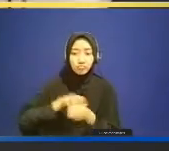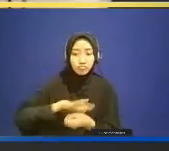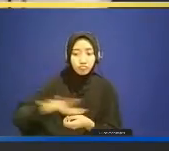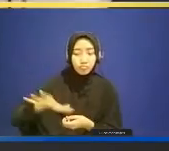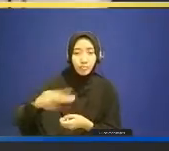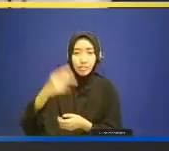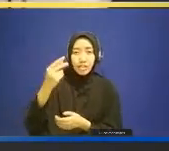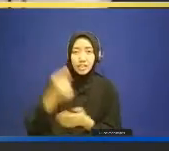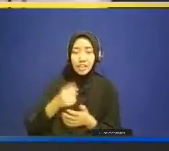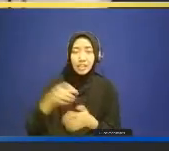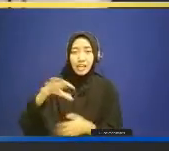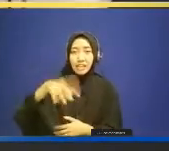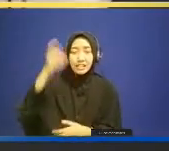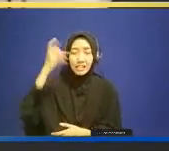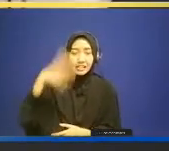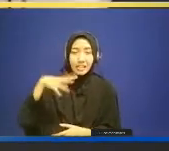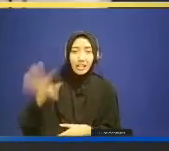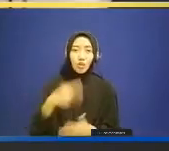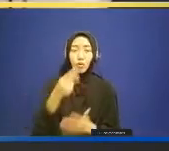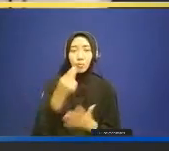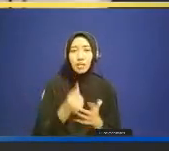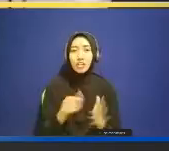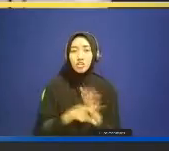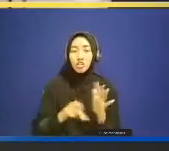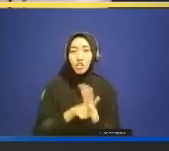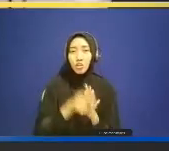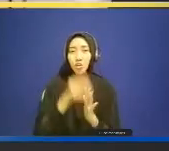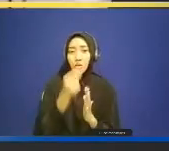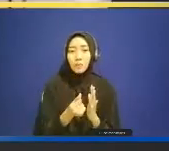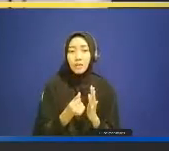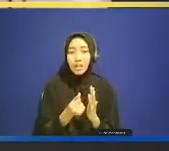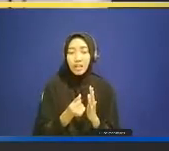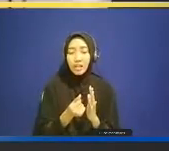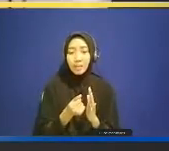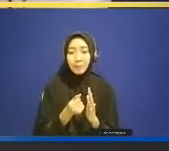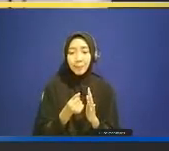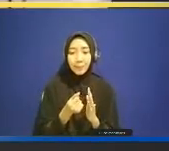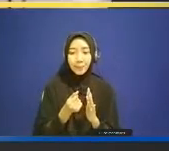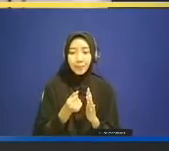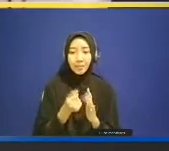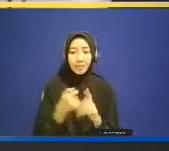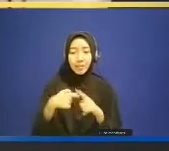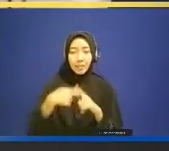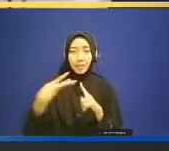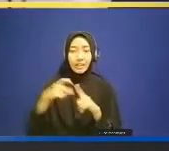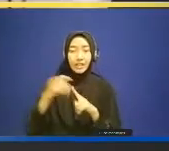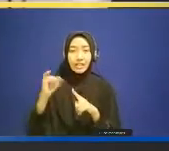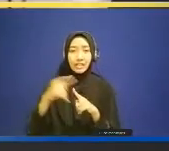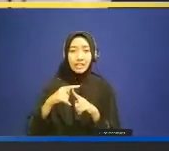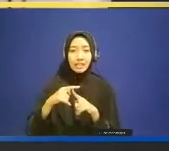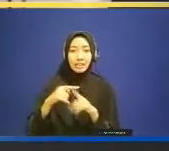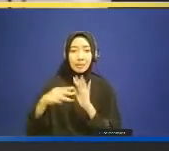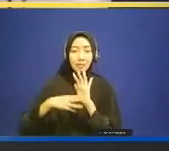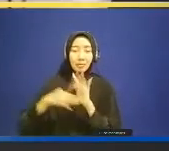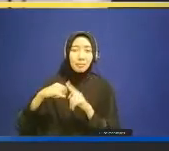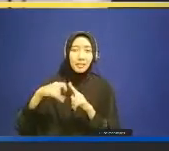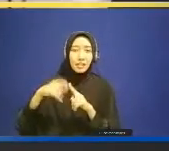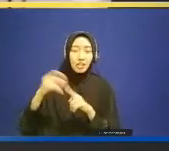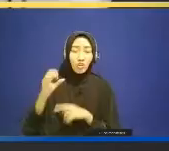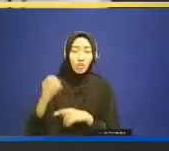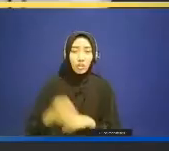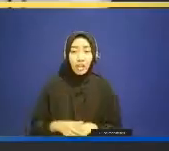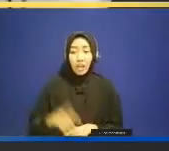ataupun pembiayaan pokoknya di pembiayaan-pembiayaan itu adalah kredit Ultra mikro nekolink belanja